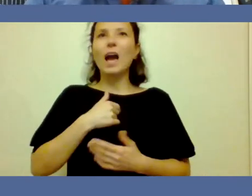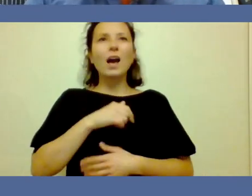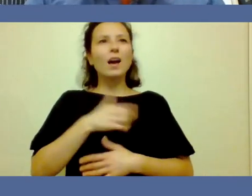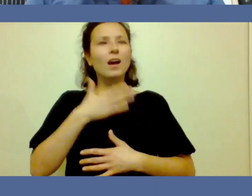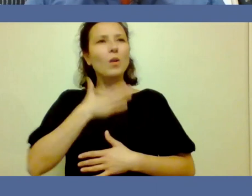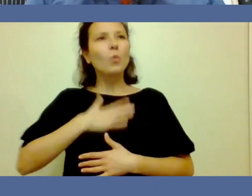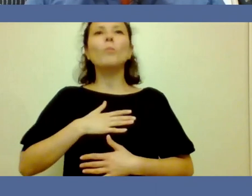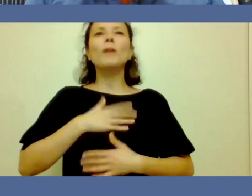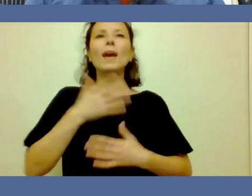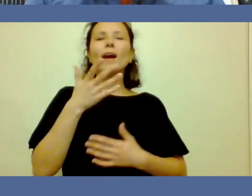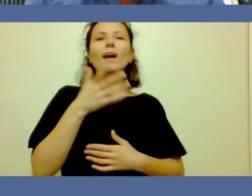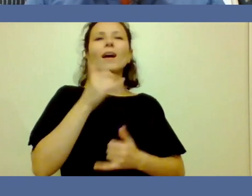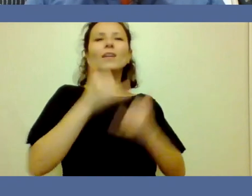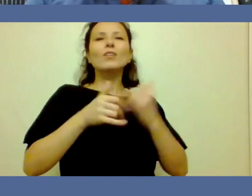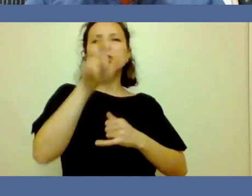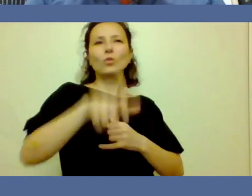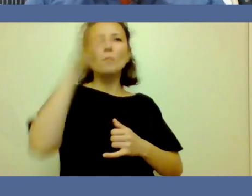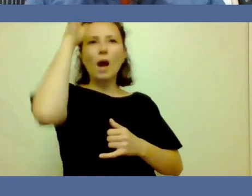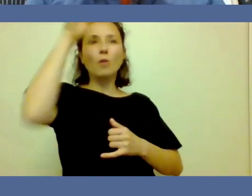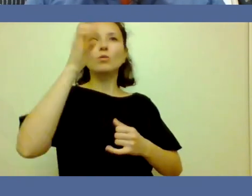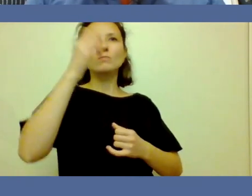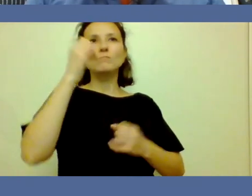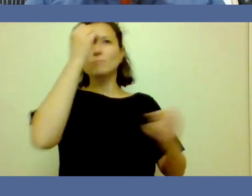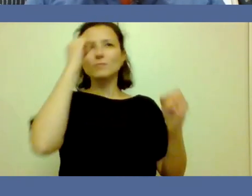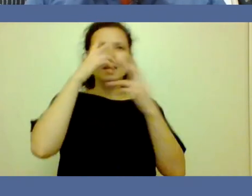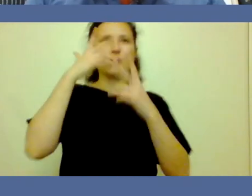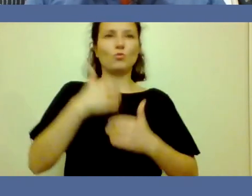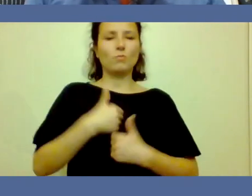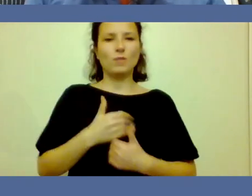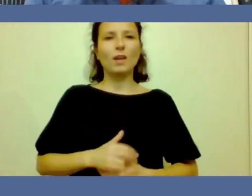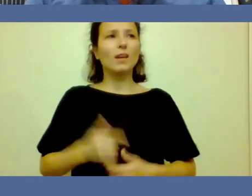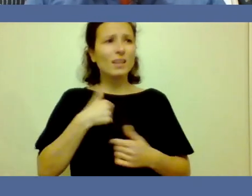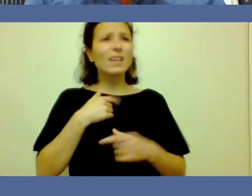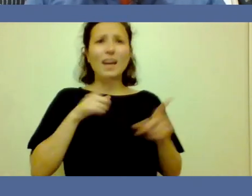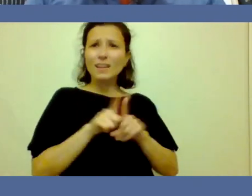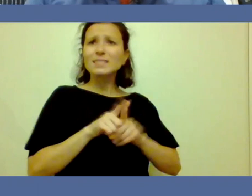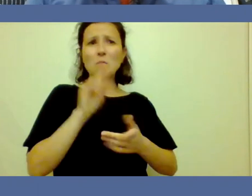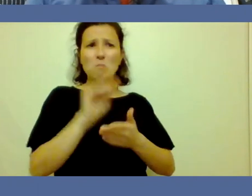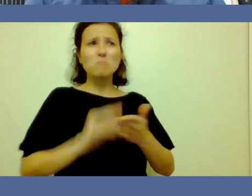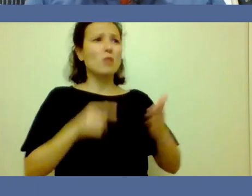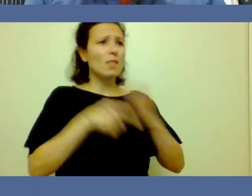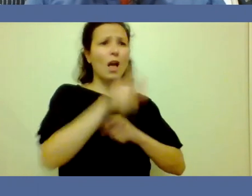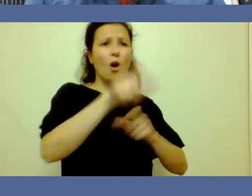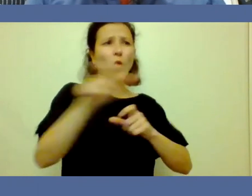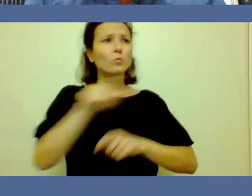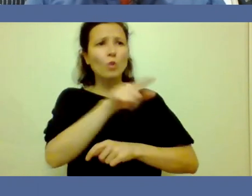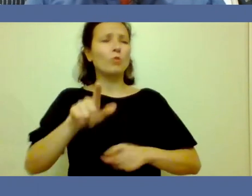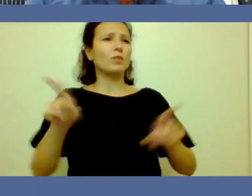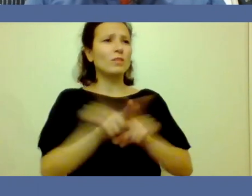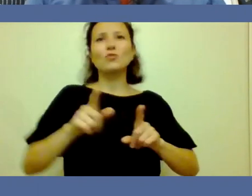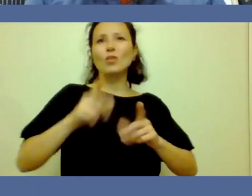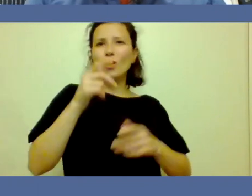też dlatego w taki sposób sama piszę i dla takich ludzi, którzy też oczekują jakiegoś rodzaju niespodzianki, bo